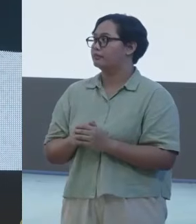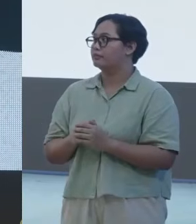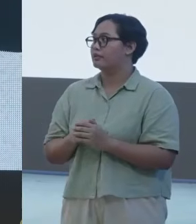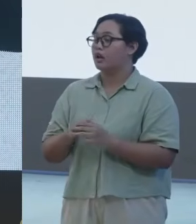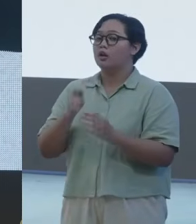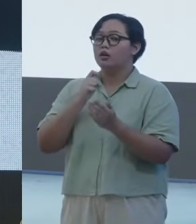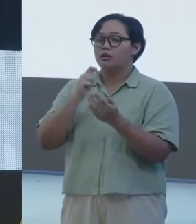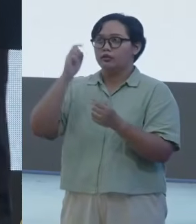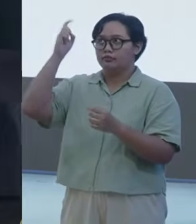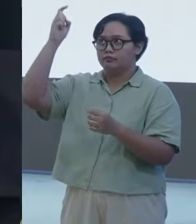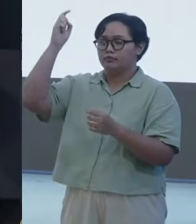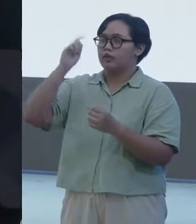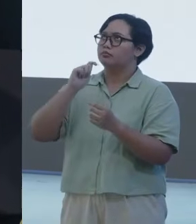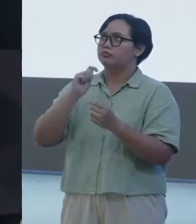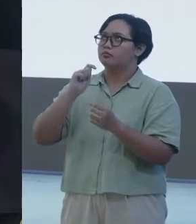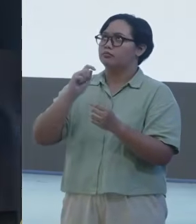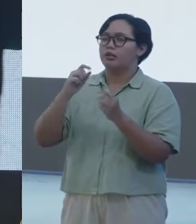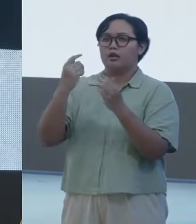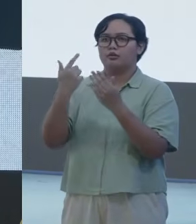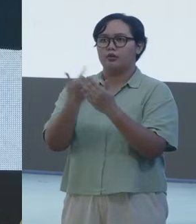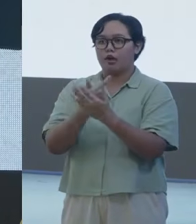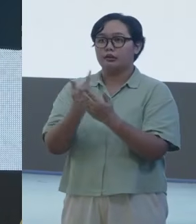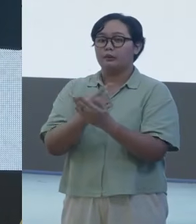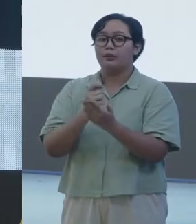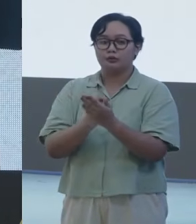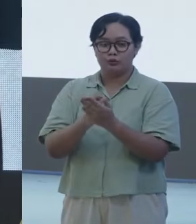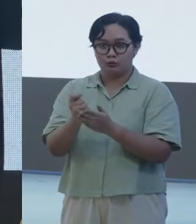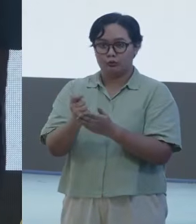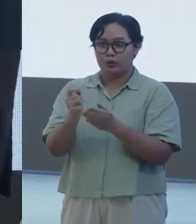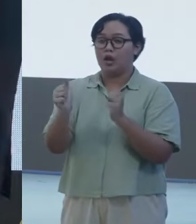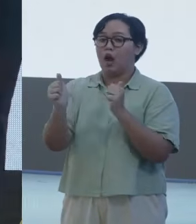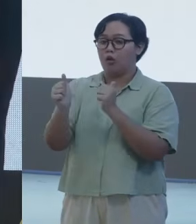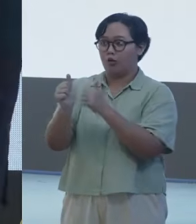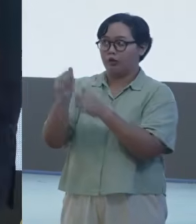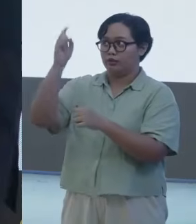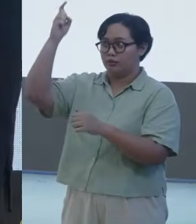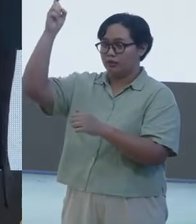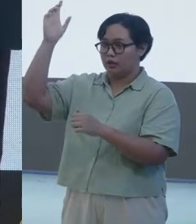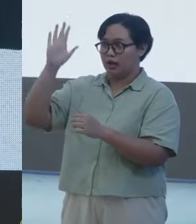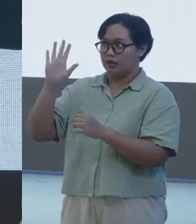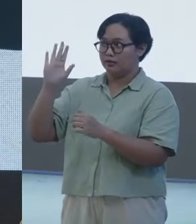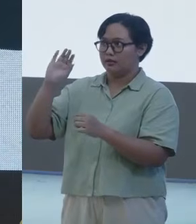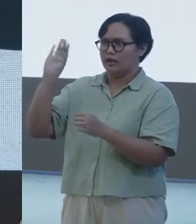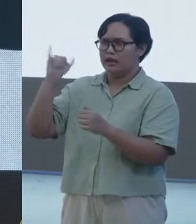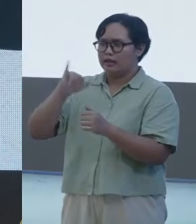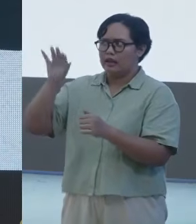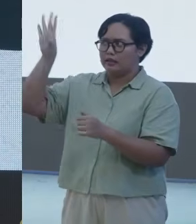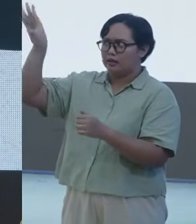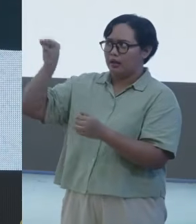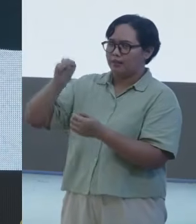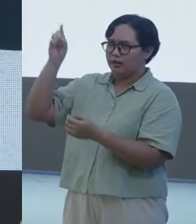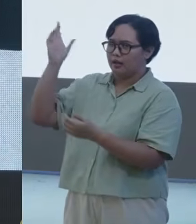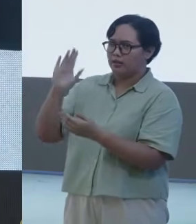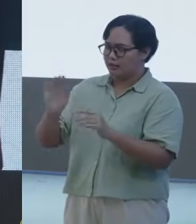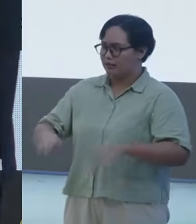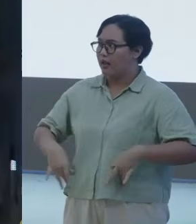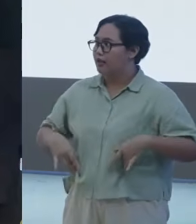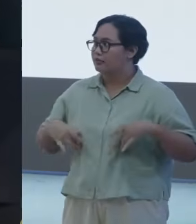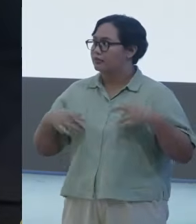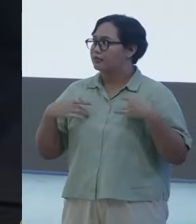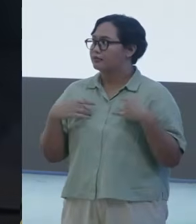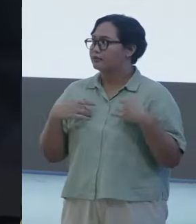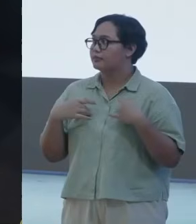accords with godliness. Kasi ang Scripture ay ibinibigay niya ang larawan ng Diyos. Diyos na